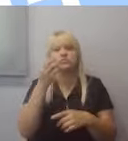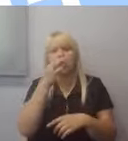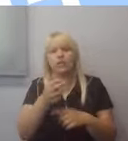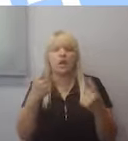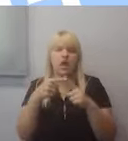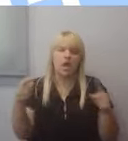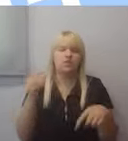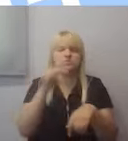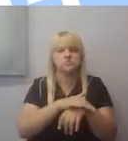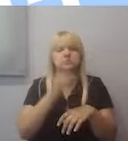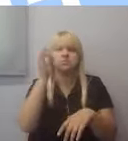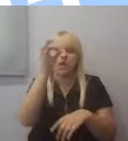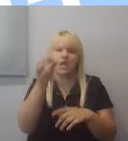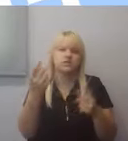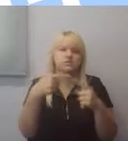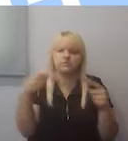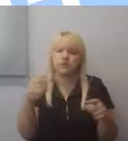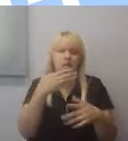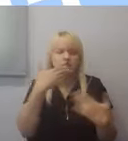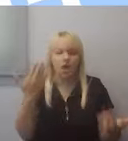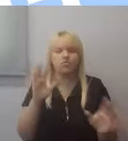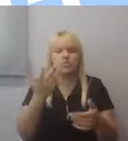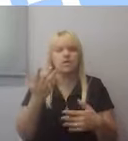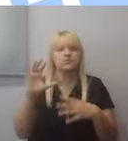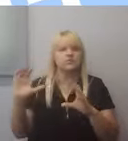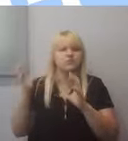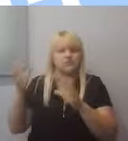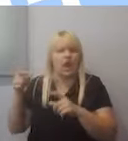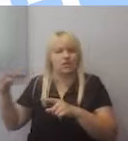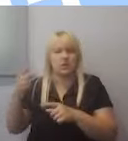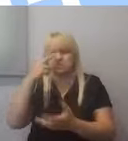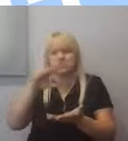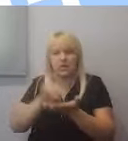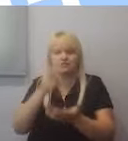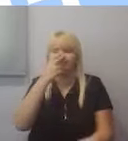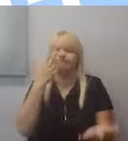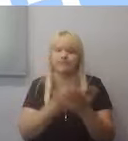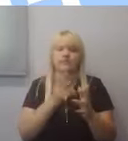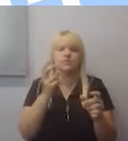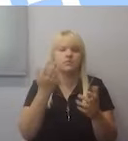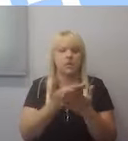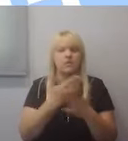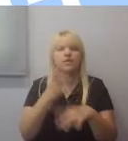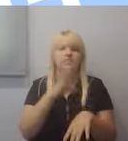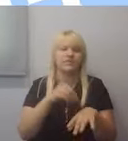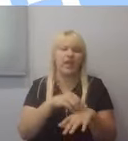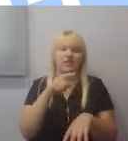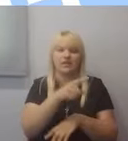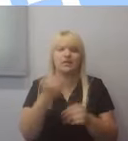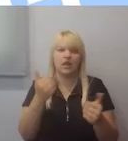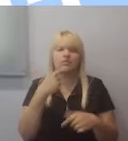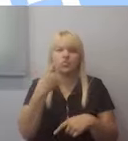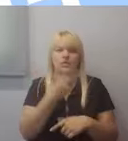starptautiskā pieredze parāda to ka teiksim zviedrijā tās ir šobrīd jau noteiktas septiņas